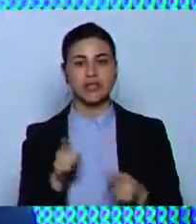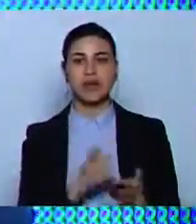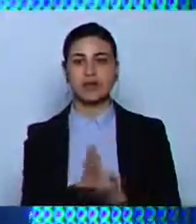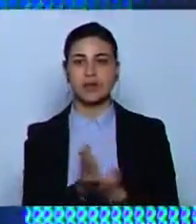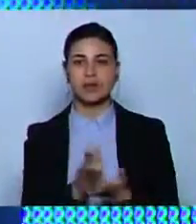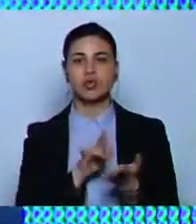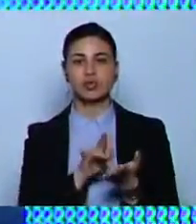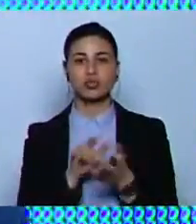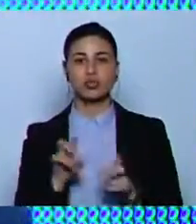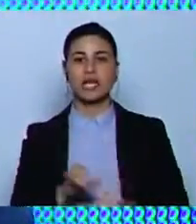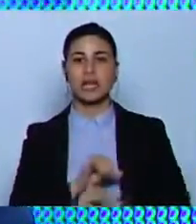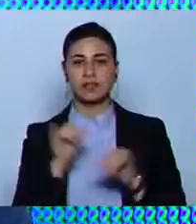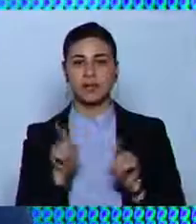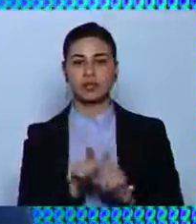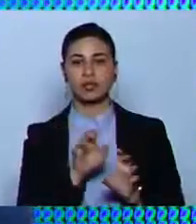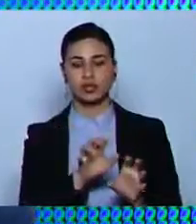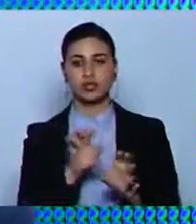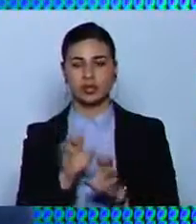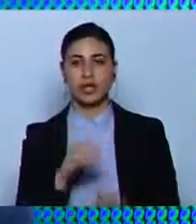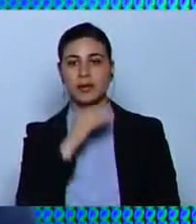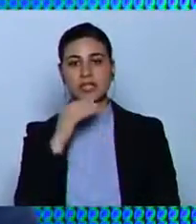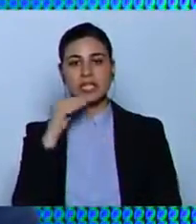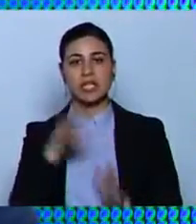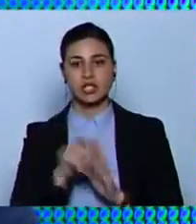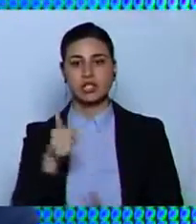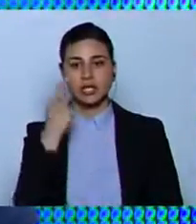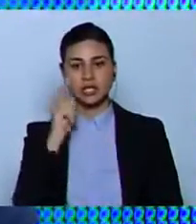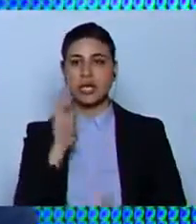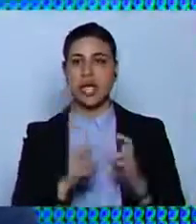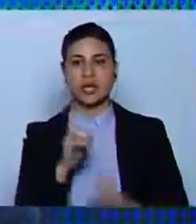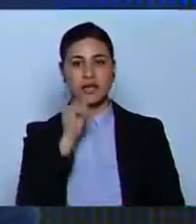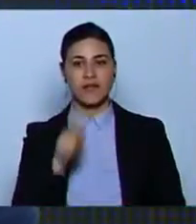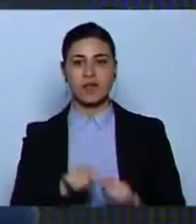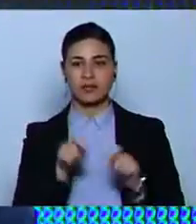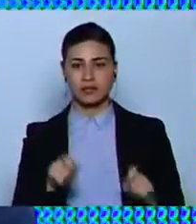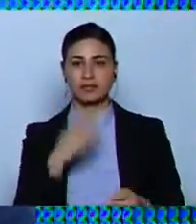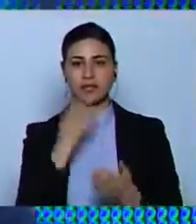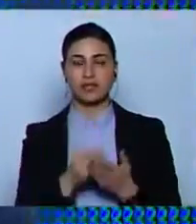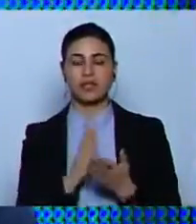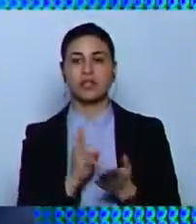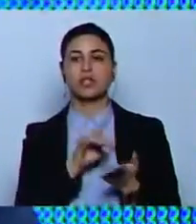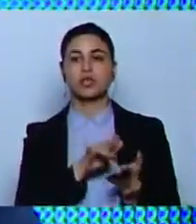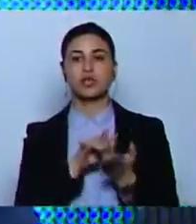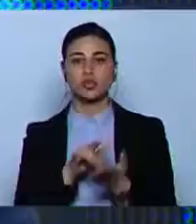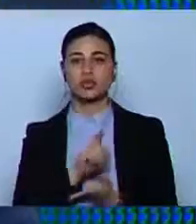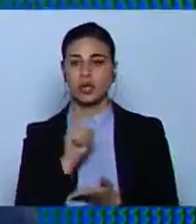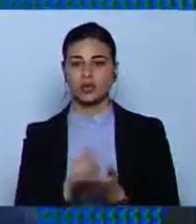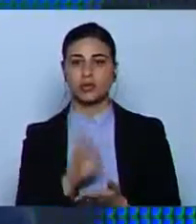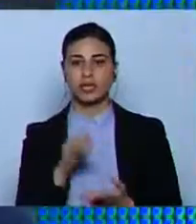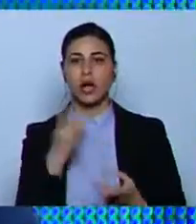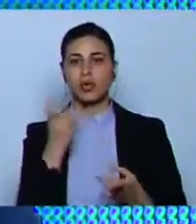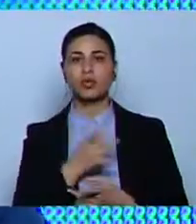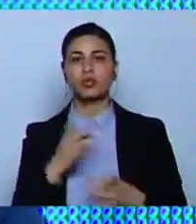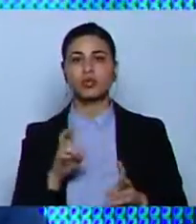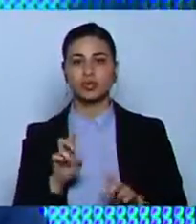მიმართულებას, ტურიზმის განვითარებაზე ზრუნვას. ხან ცხეთაში მოიხსენებათ ქარხნები ვერ იქნება ვერ იმუშავოს ჩვენ ვართ ძირითადად ტურიზმზე ორიენტირებული და კულტურული